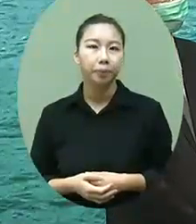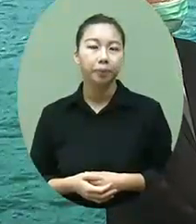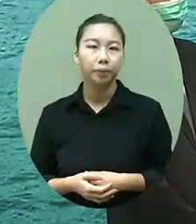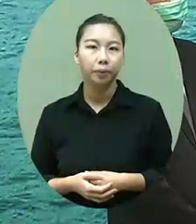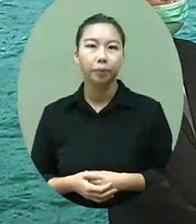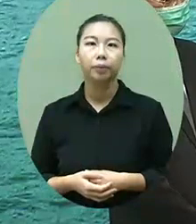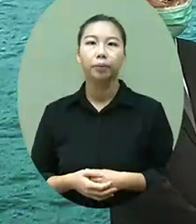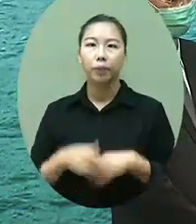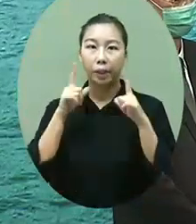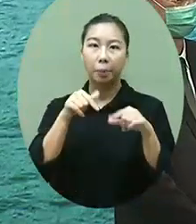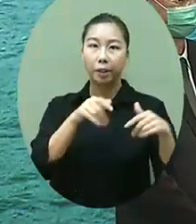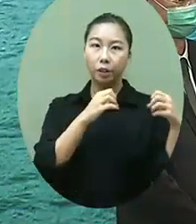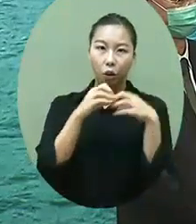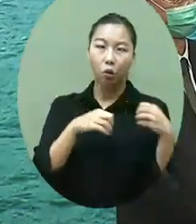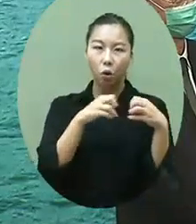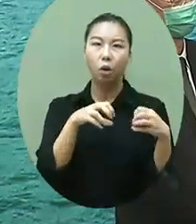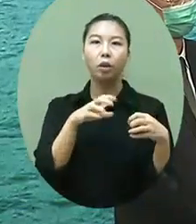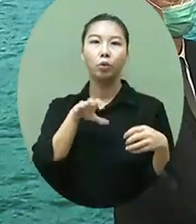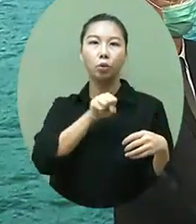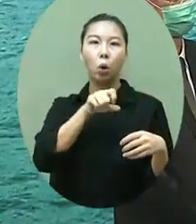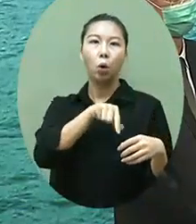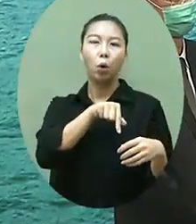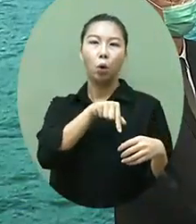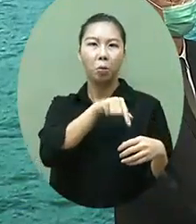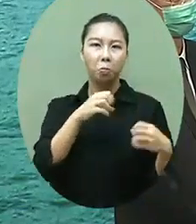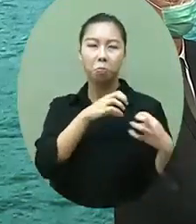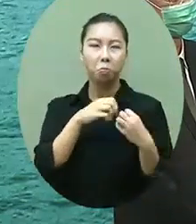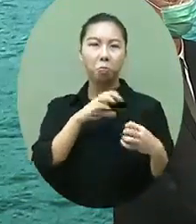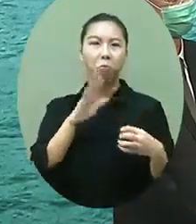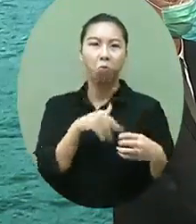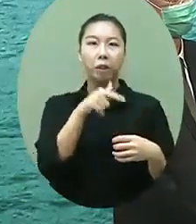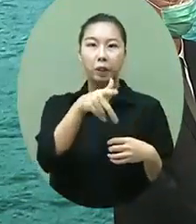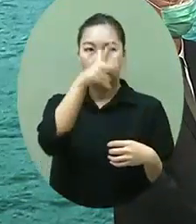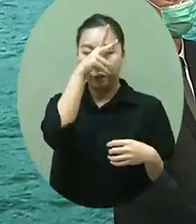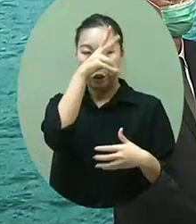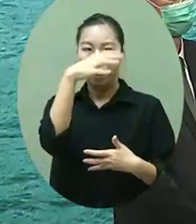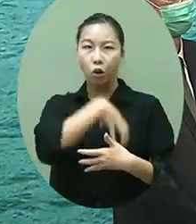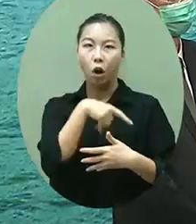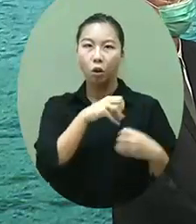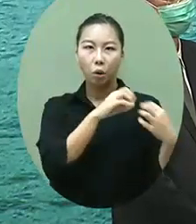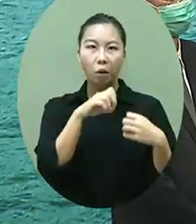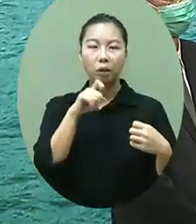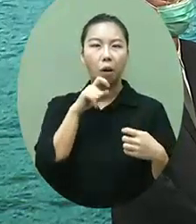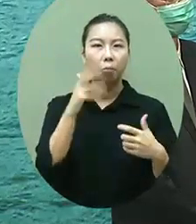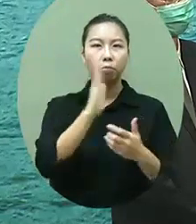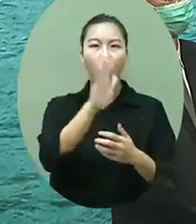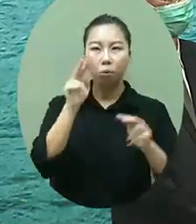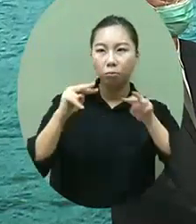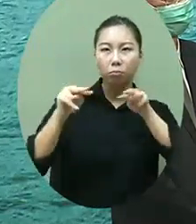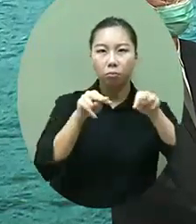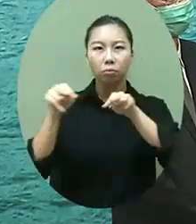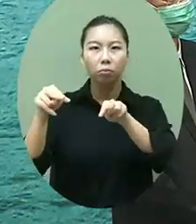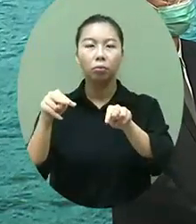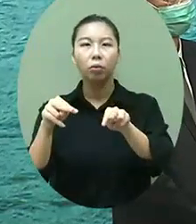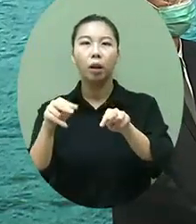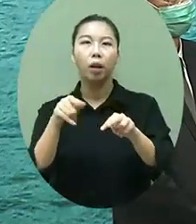我諗呢、這個個討論我哋都會喺裏面咧，係用翻呢種嘅力度喺度討論。當然，我哋政府裏面嘅討論咧，會有唔同嘅抗商